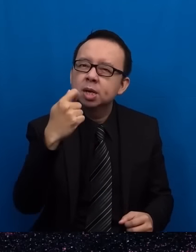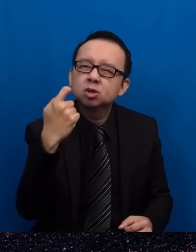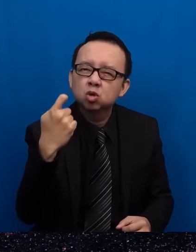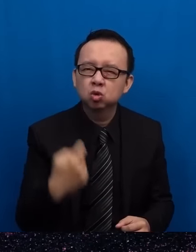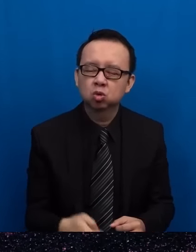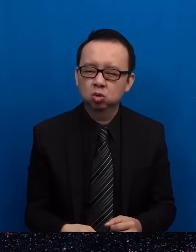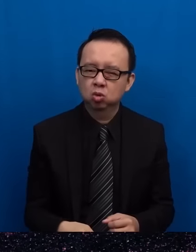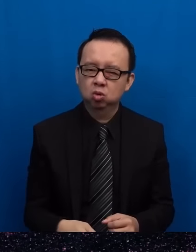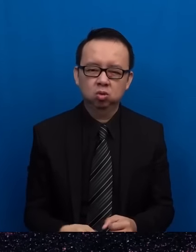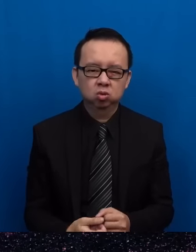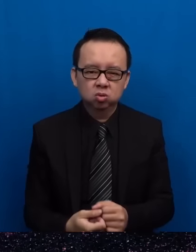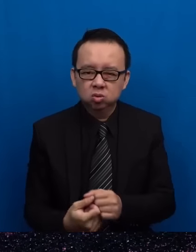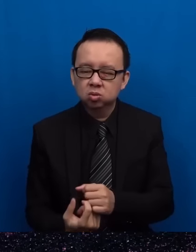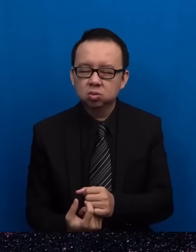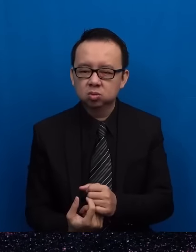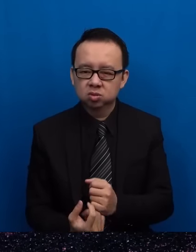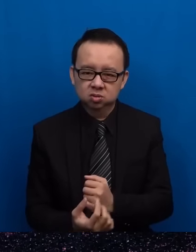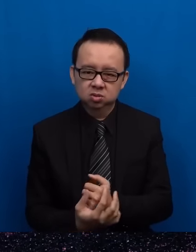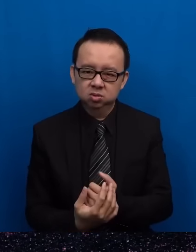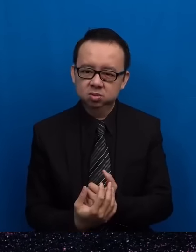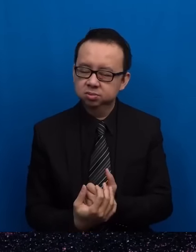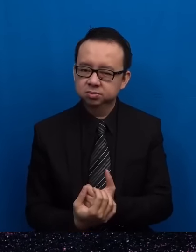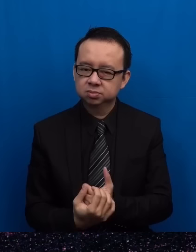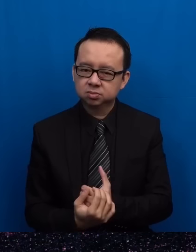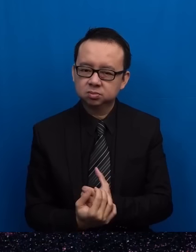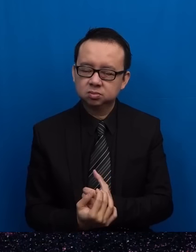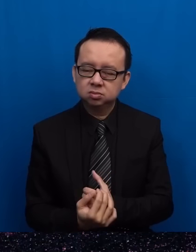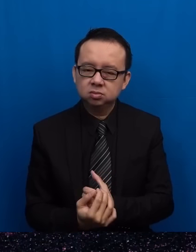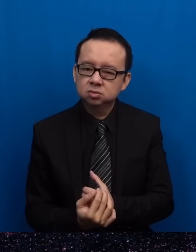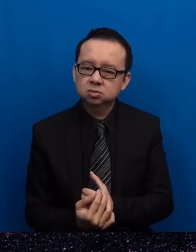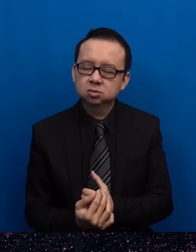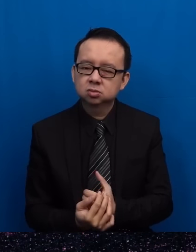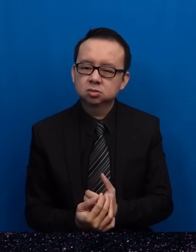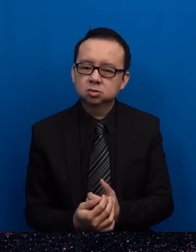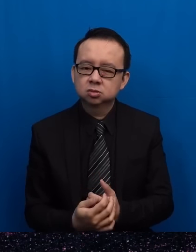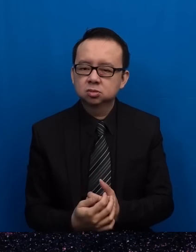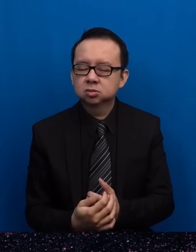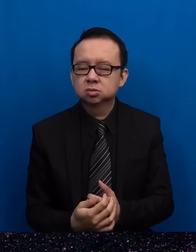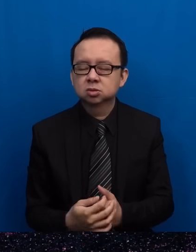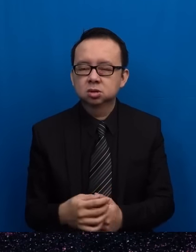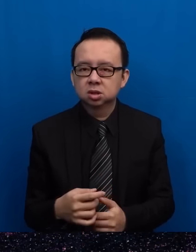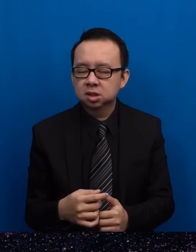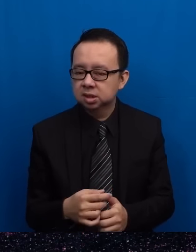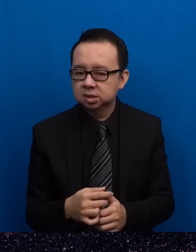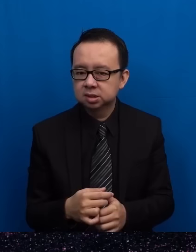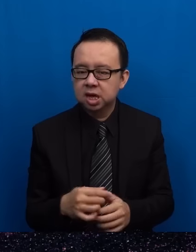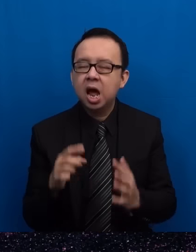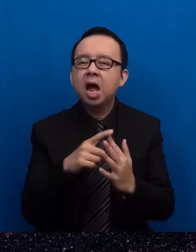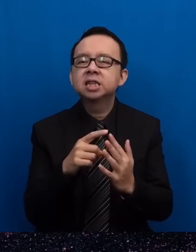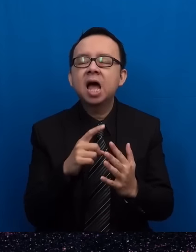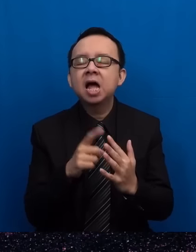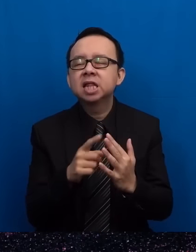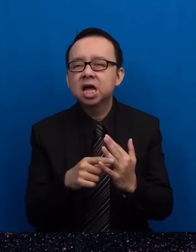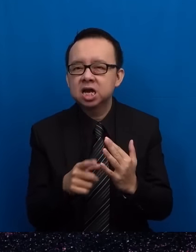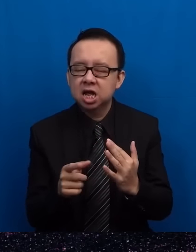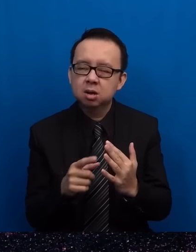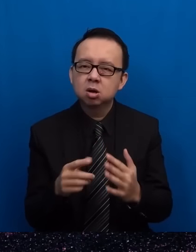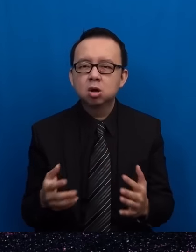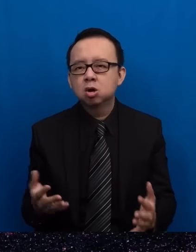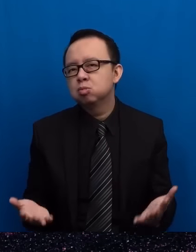Apalagi untuk kebutuhan bayinya. Apalagi antara hidup dan mati. Iya kan? Coba kalau kita di luar